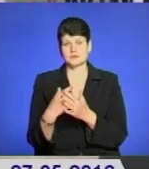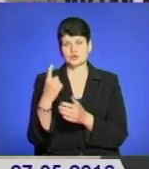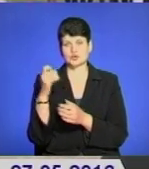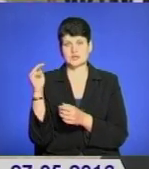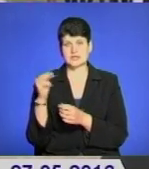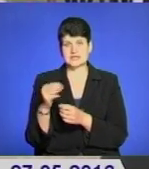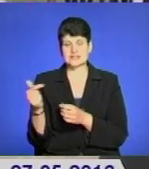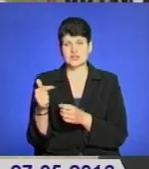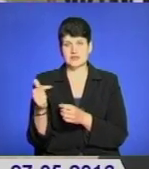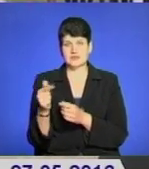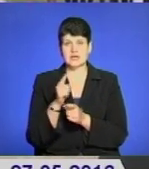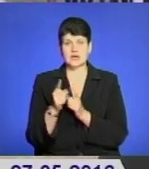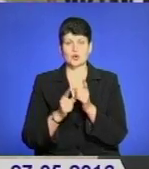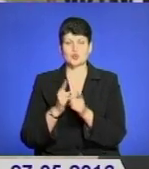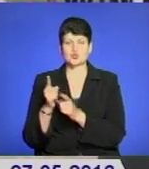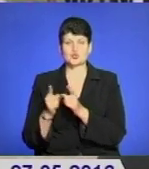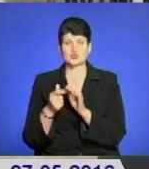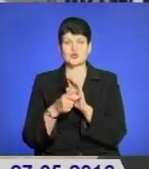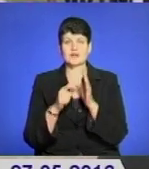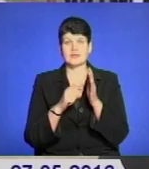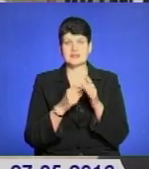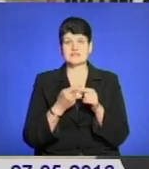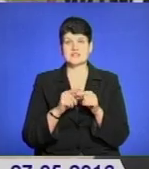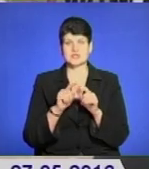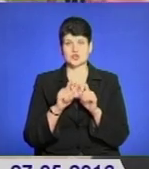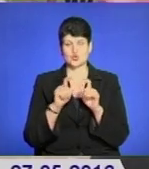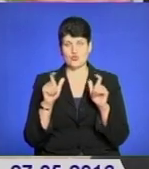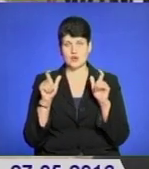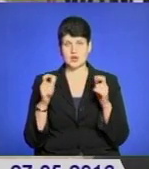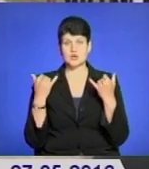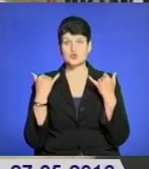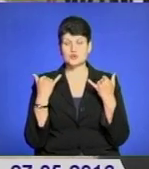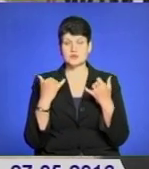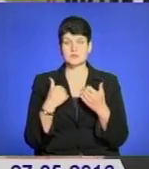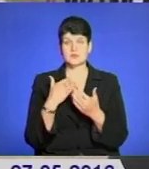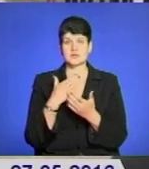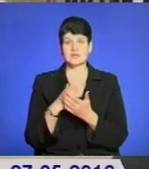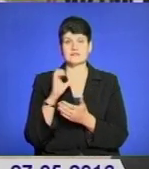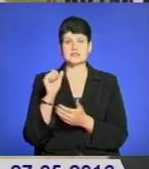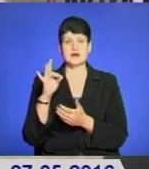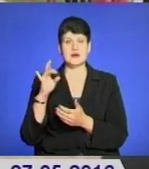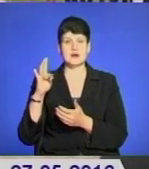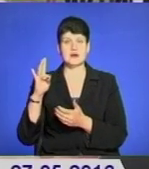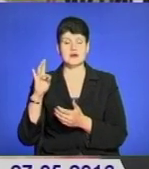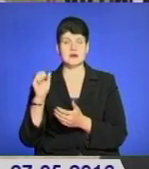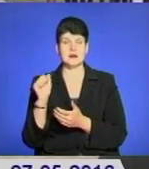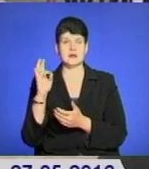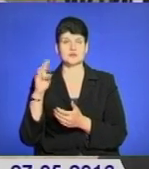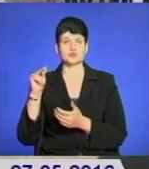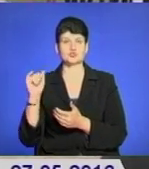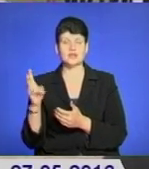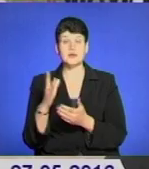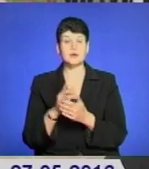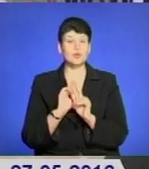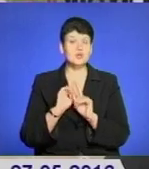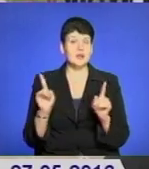тисяч гривень на реконструкцію класів цієї школи. І сьогодні ми перебуваємо в Саранчуках, яка має взагалі унікальний